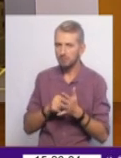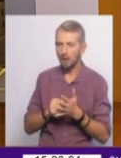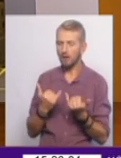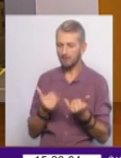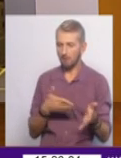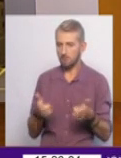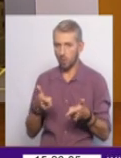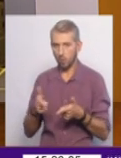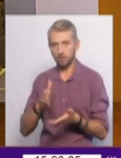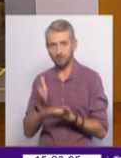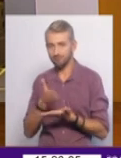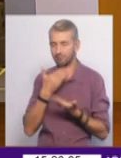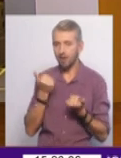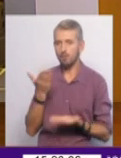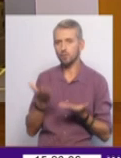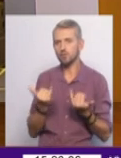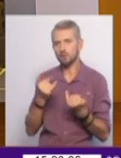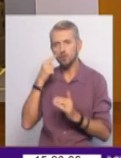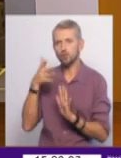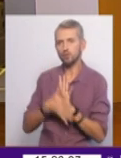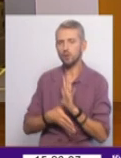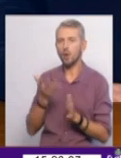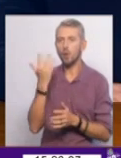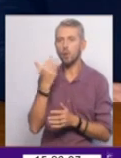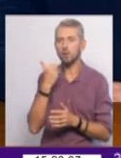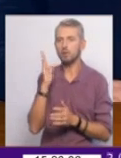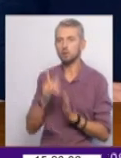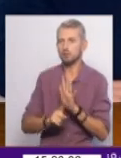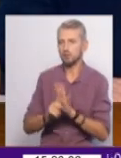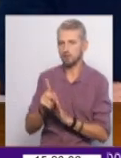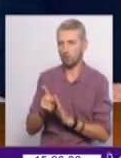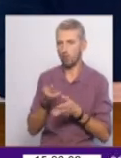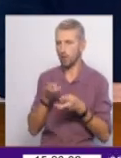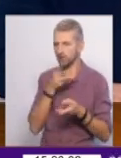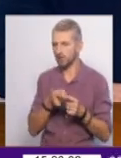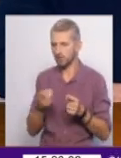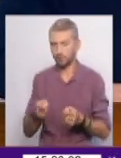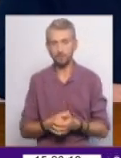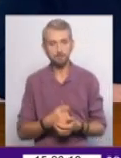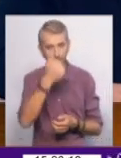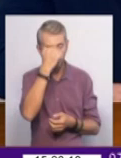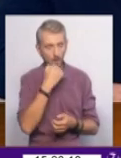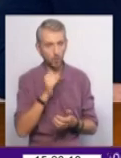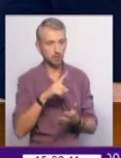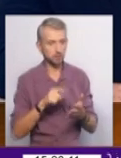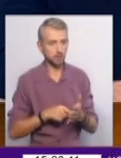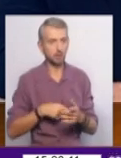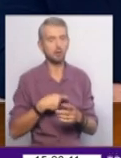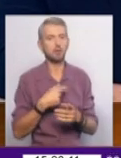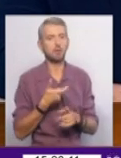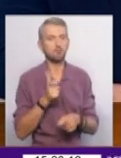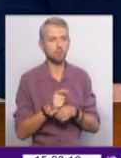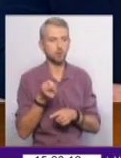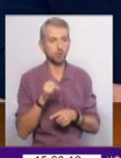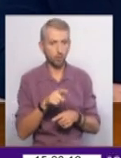зараз зрозуміло, коли, які терміни початку цього опалювального сезону? Дякую за запитання. Більше того, вона відбувається вже